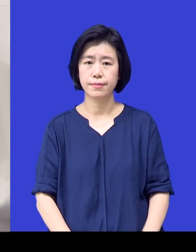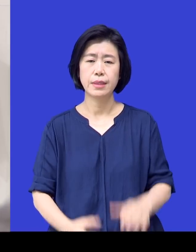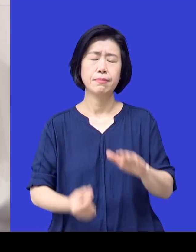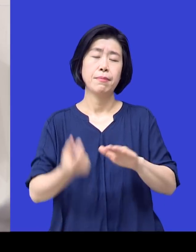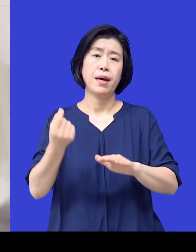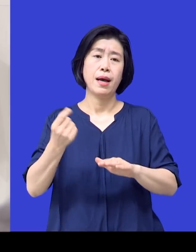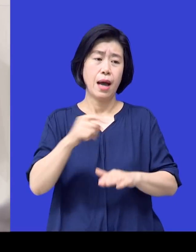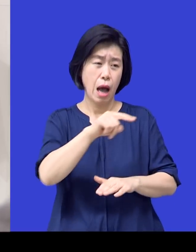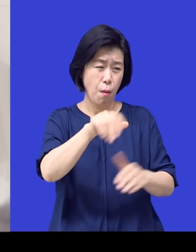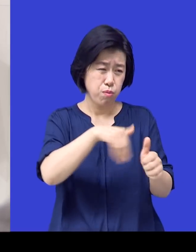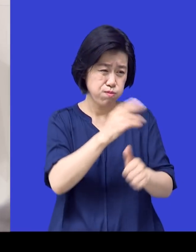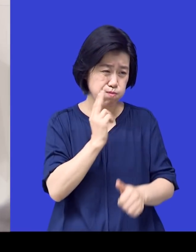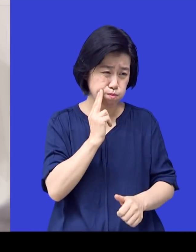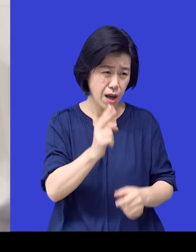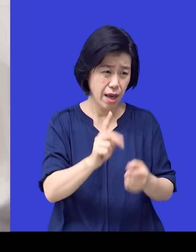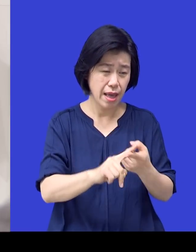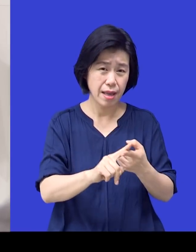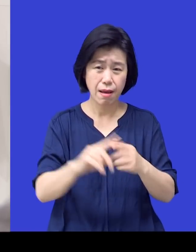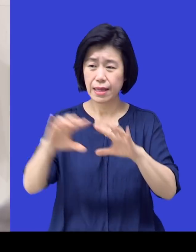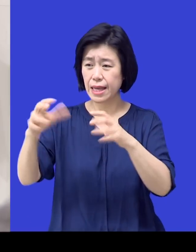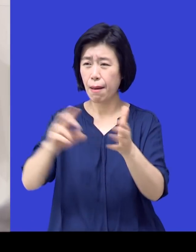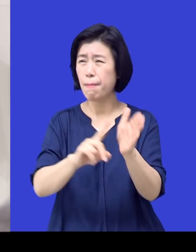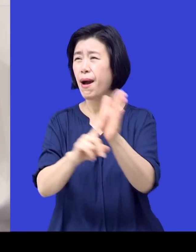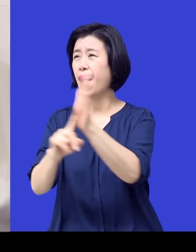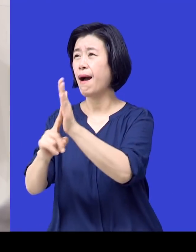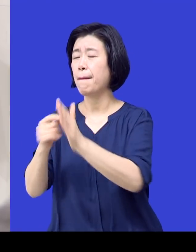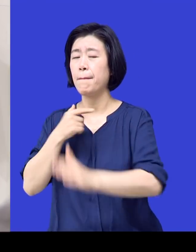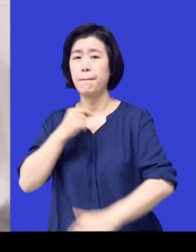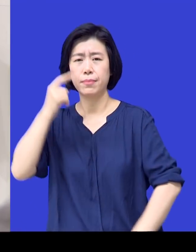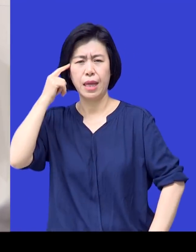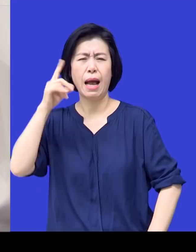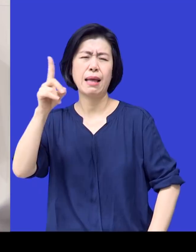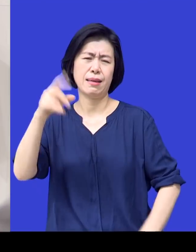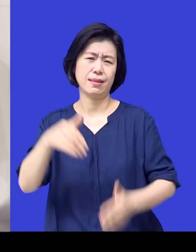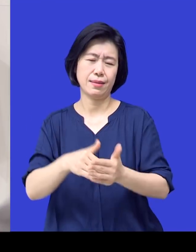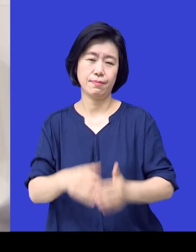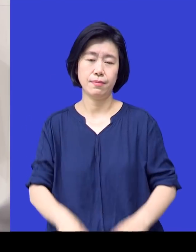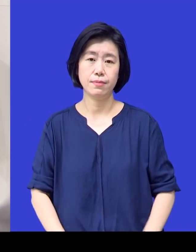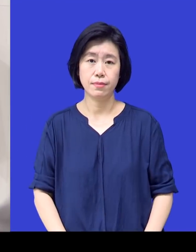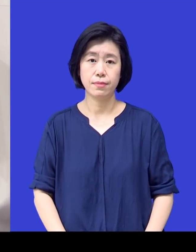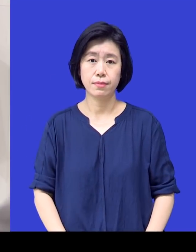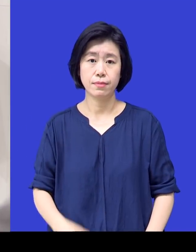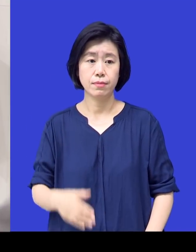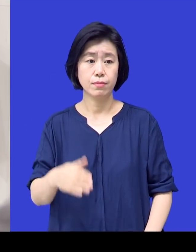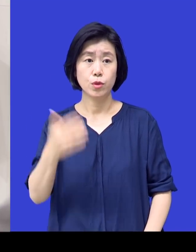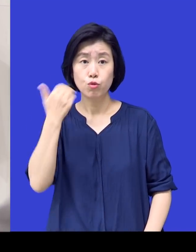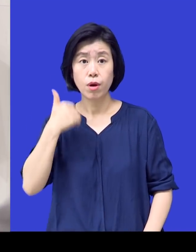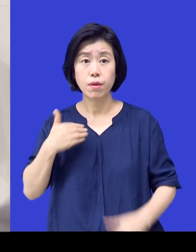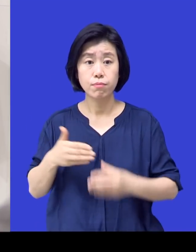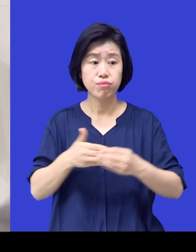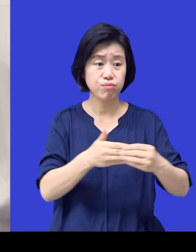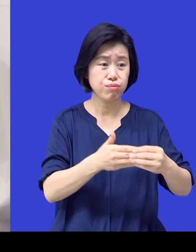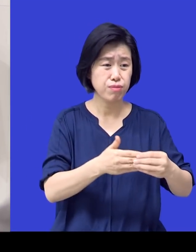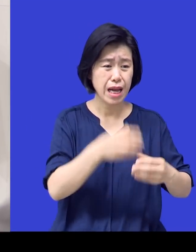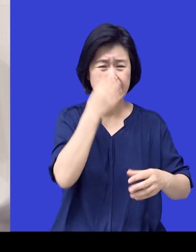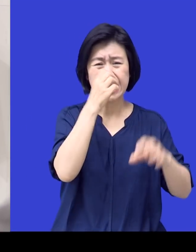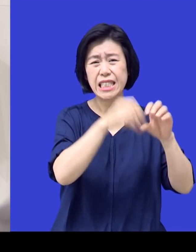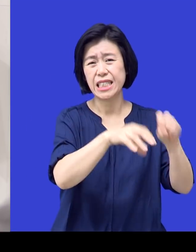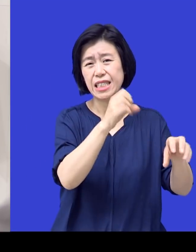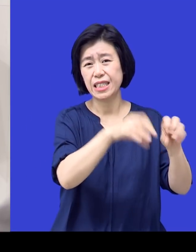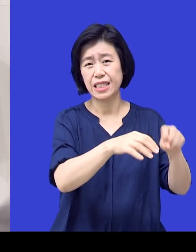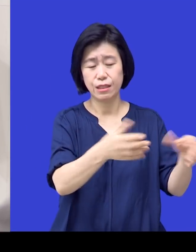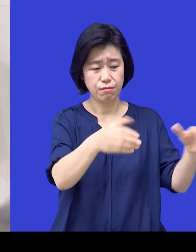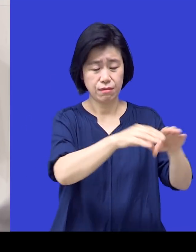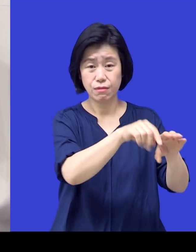알려야 되겠다. 야. 제가 아직도 기억나는 게 쓰레기장에 갔어요. 네. 그래서 제가 물었어요. 왜 나를 쓰레기장에 데려오냐고. 그랬더니 예. 컴패션